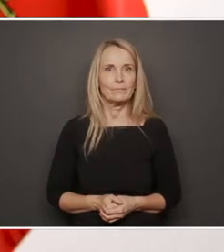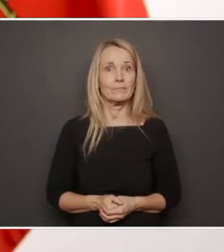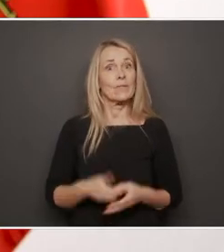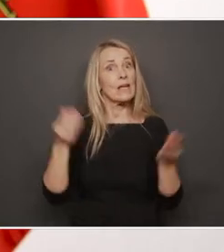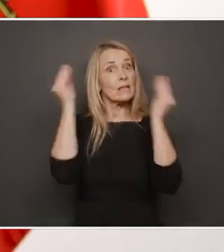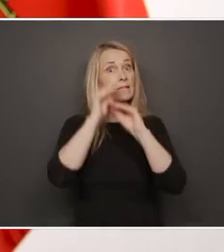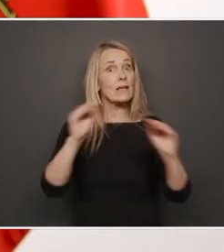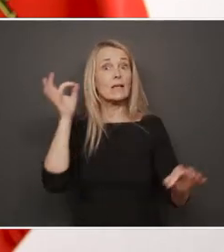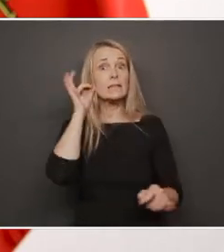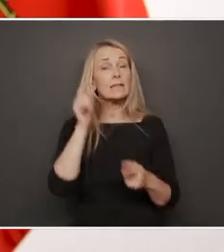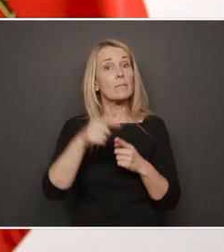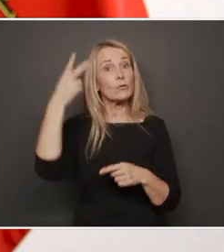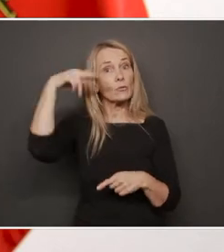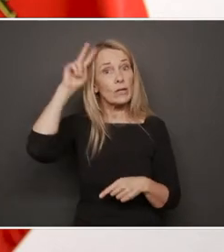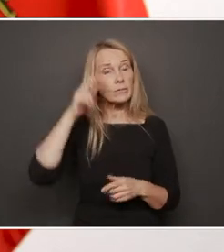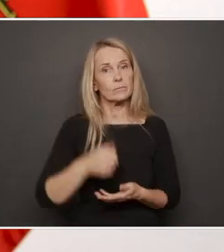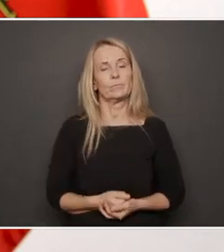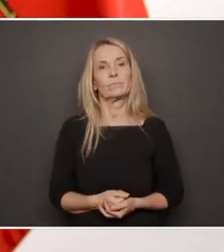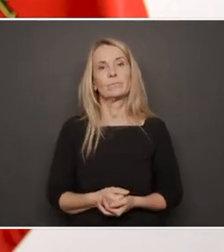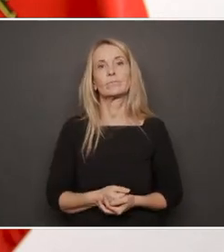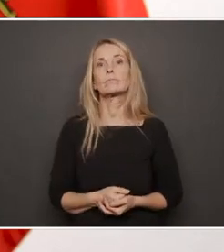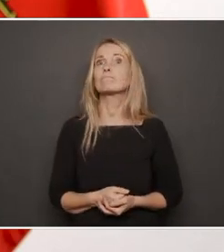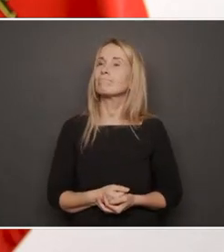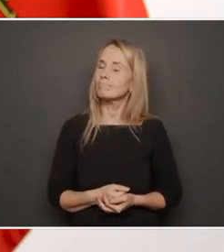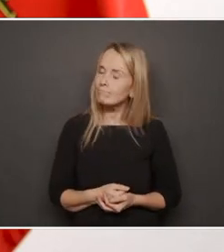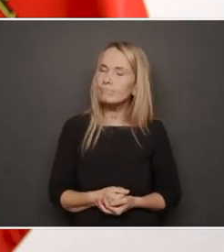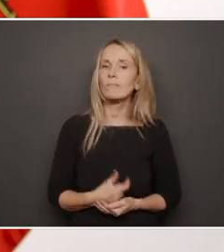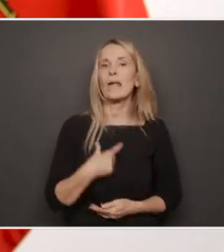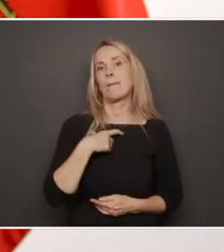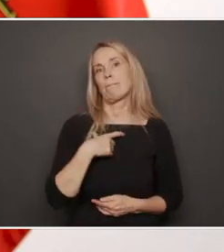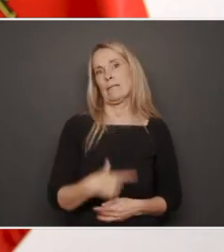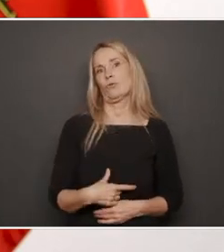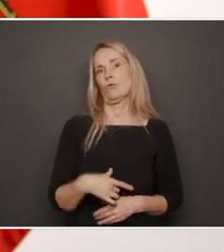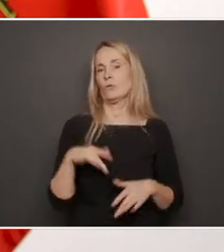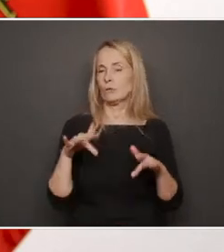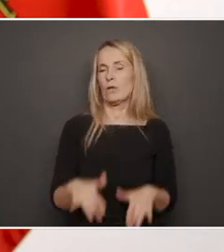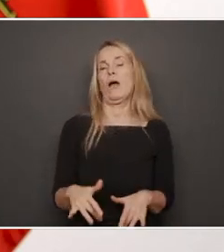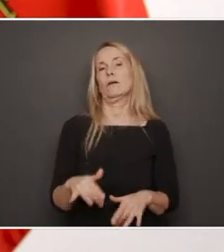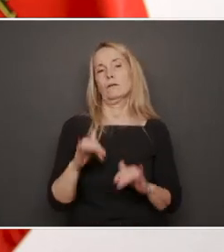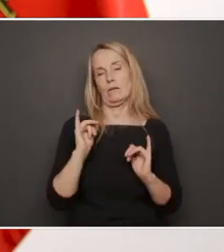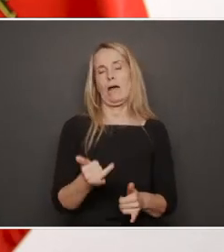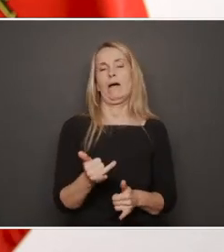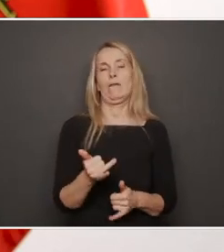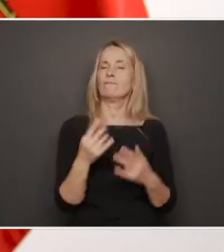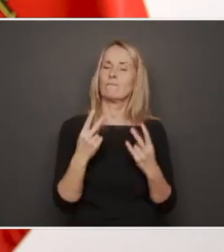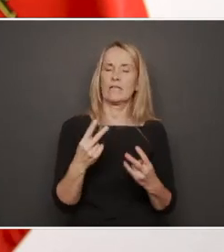Sehr geehrte Damen und Herren, es ist mir ein persönliches Bedürfnis, Ihnen